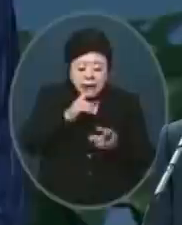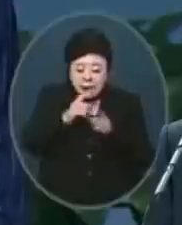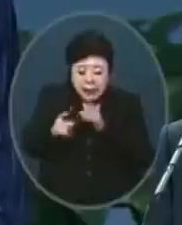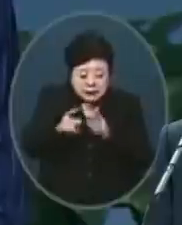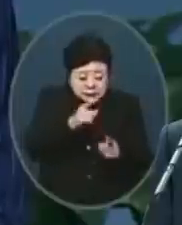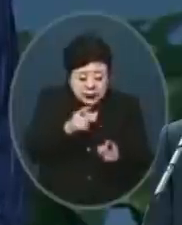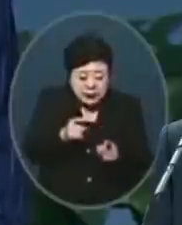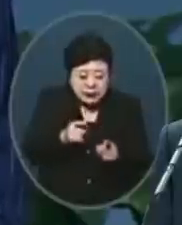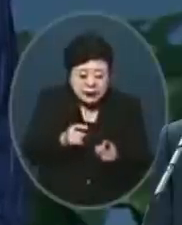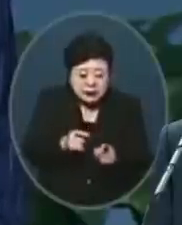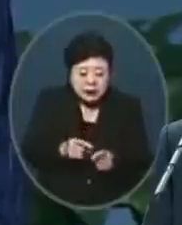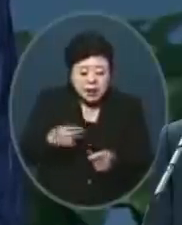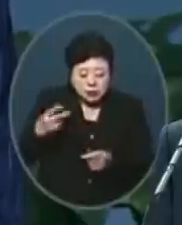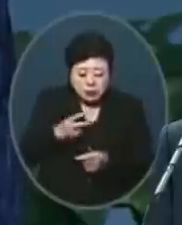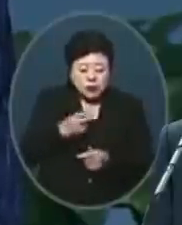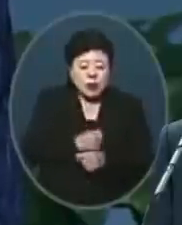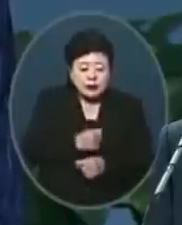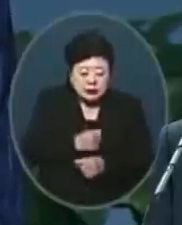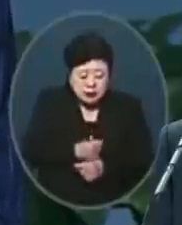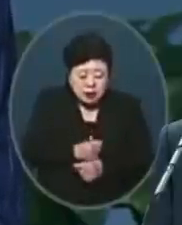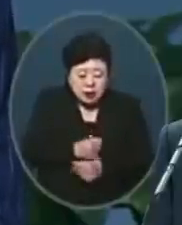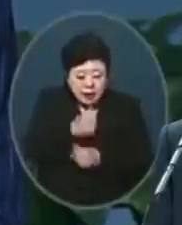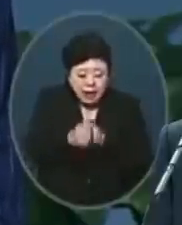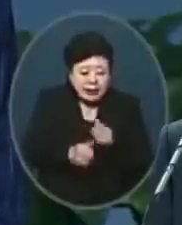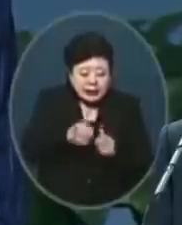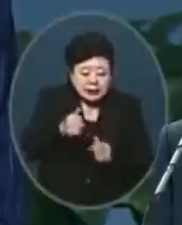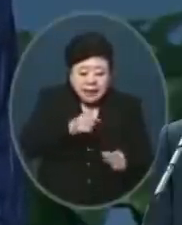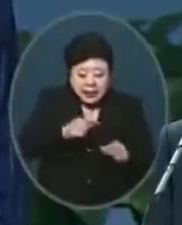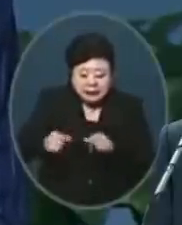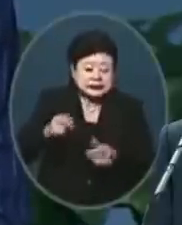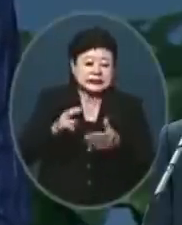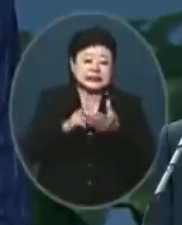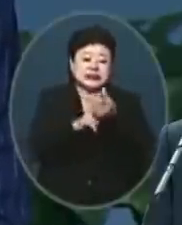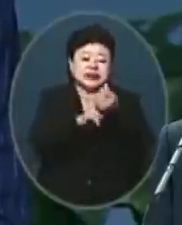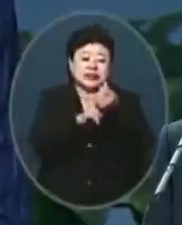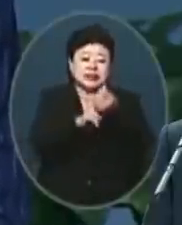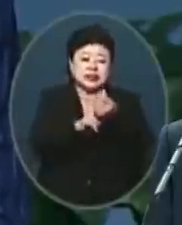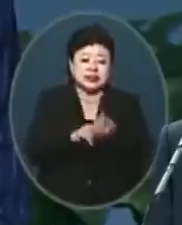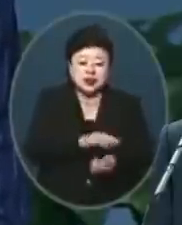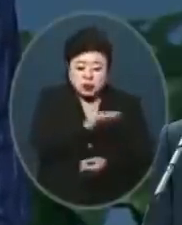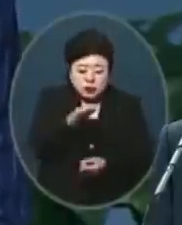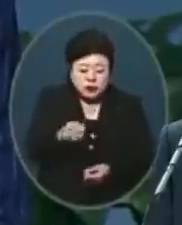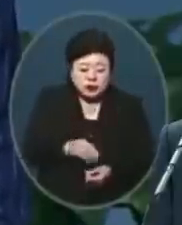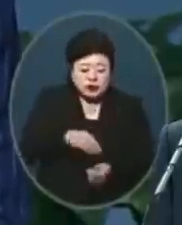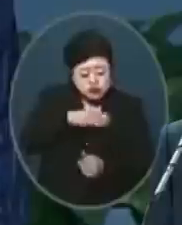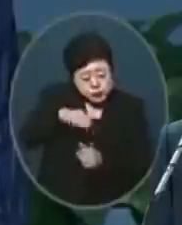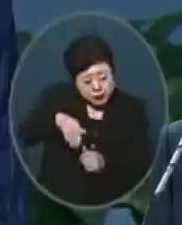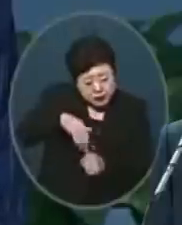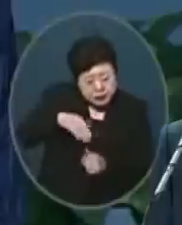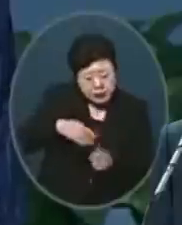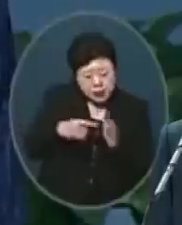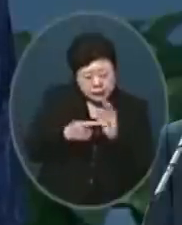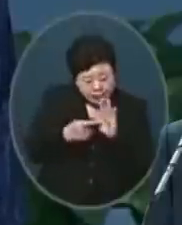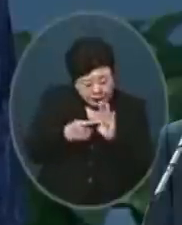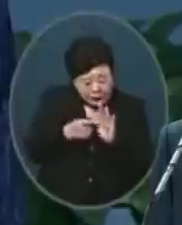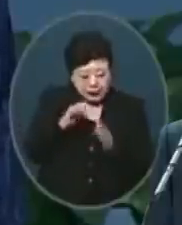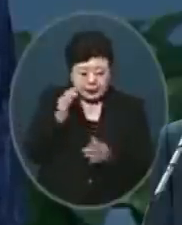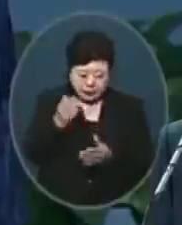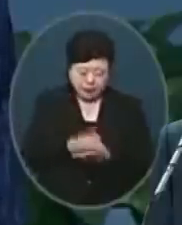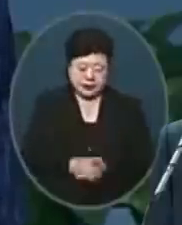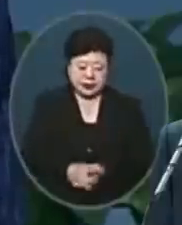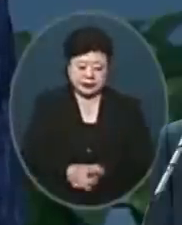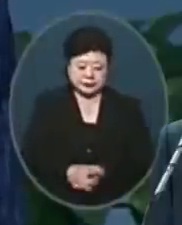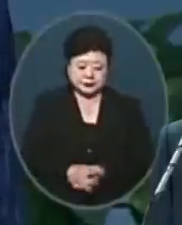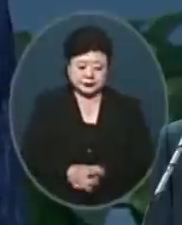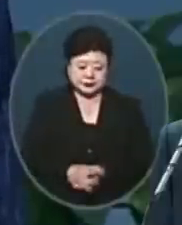말씀을 반복함으로 말미암아 하나님이 행하신 기적이 우리 주위에서 나타나게 되어야 되는